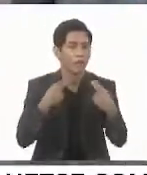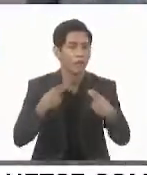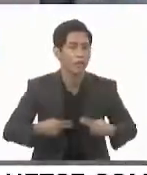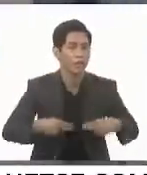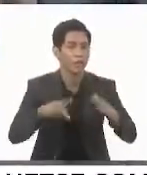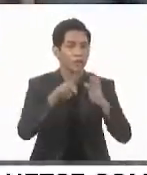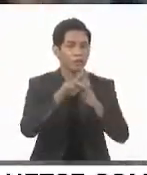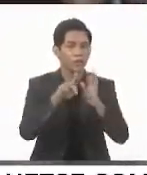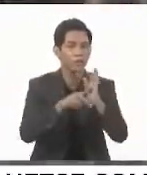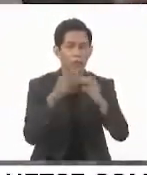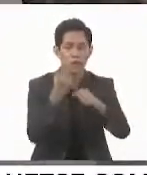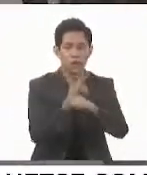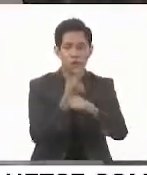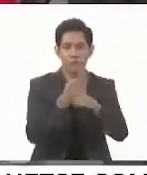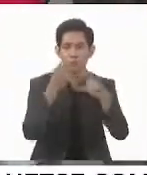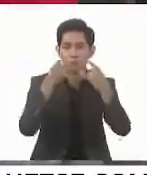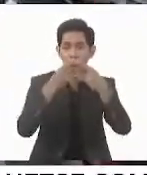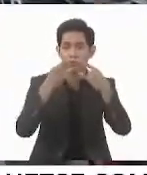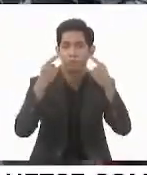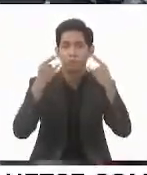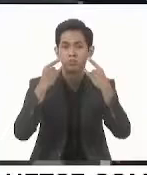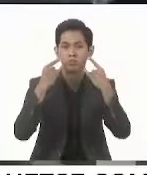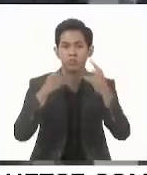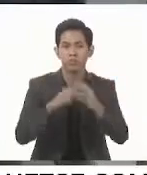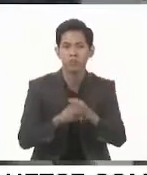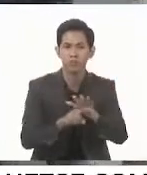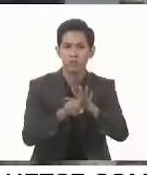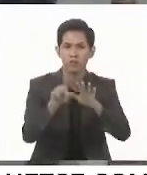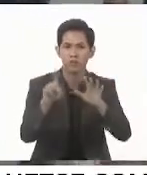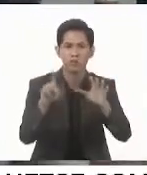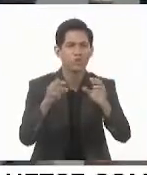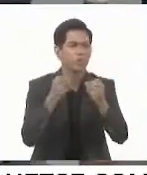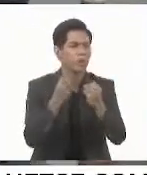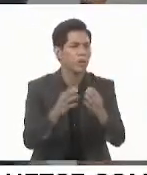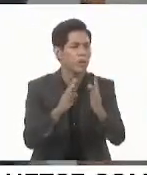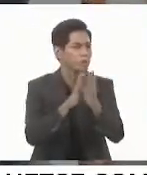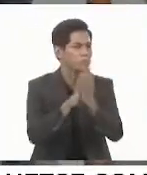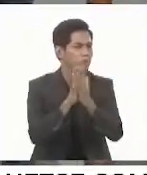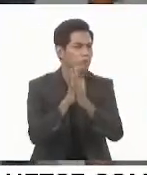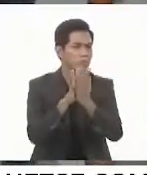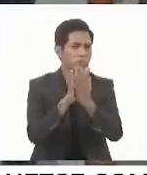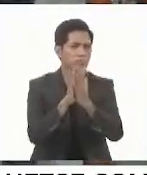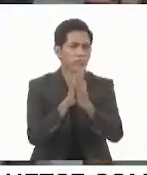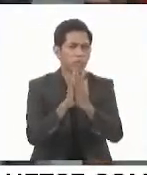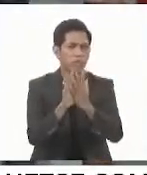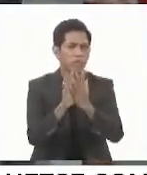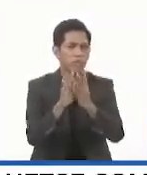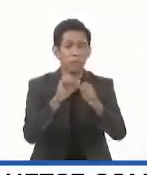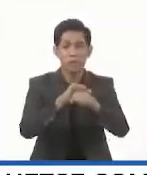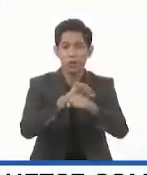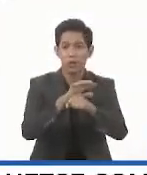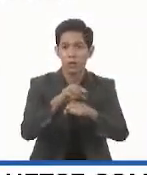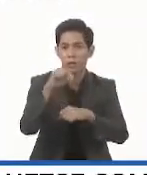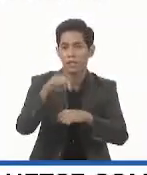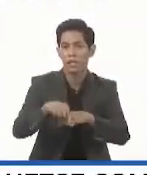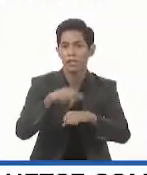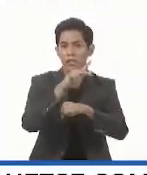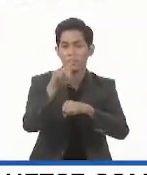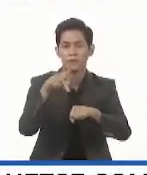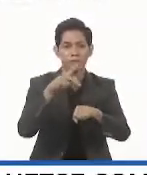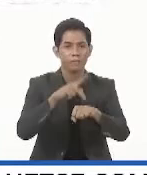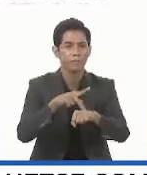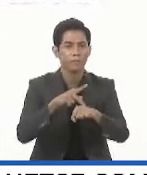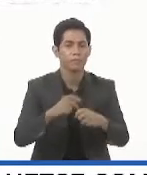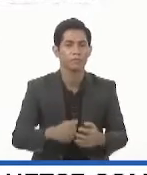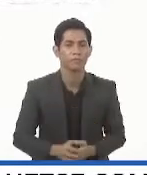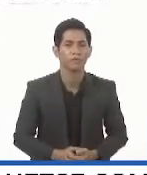face mask at pag-iwas sa matataong lugar, lalo na't may banta pa rin ng COVID-19 sa ating bansa. Man, walang tigil